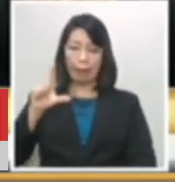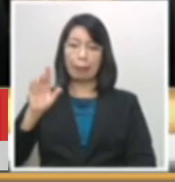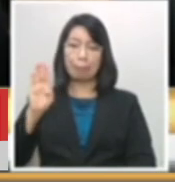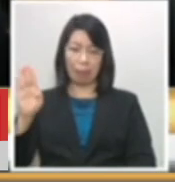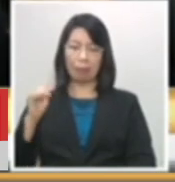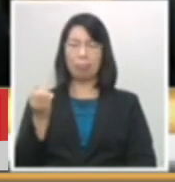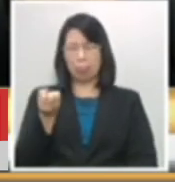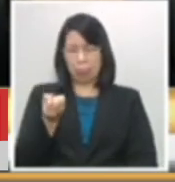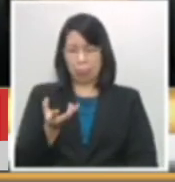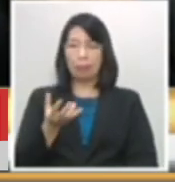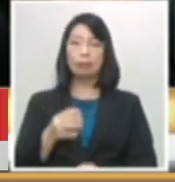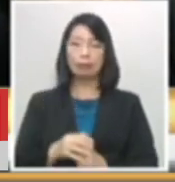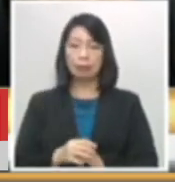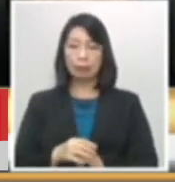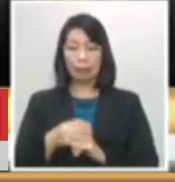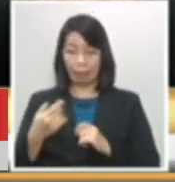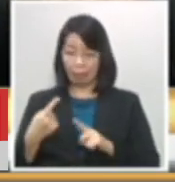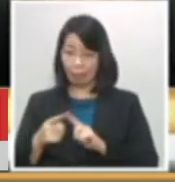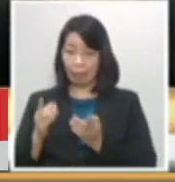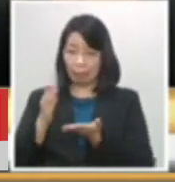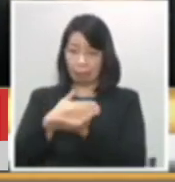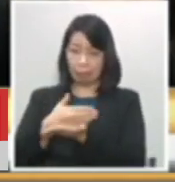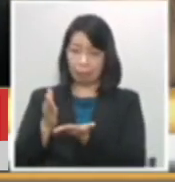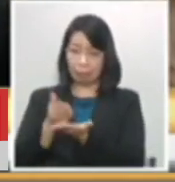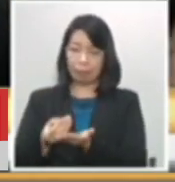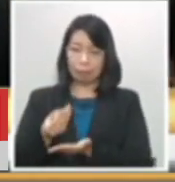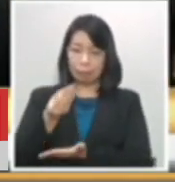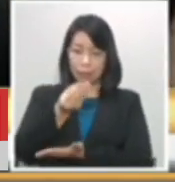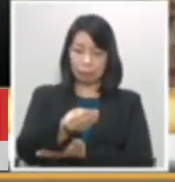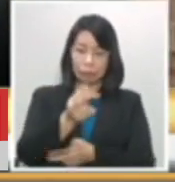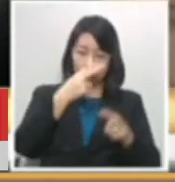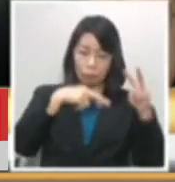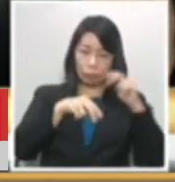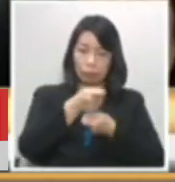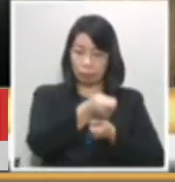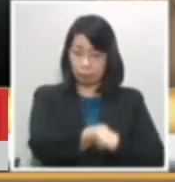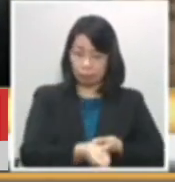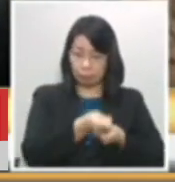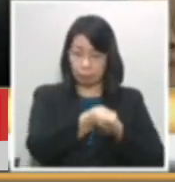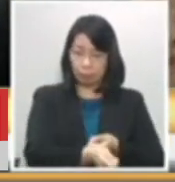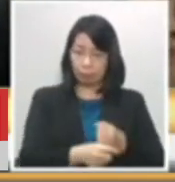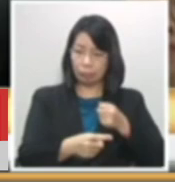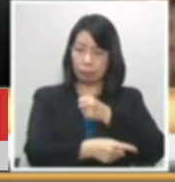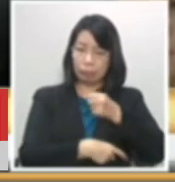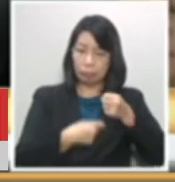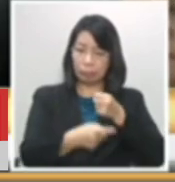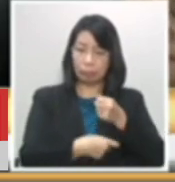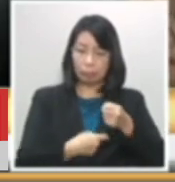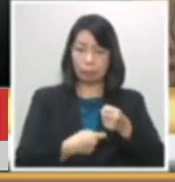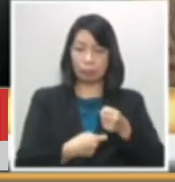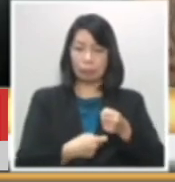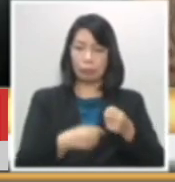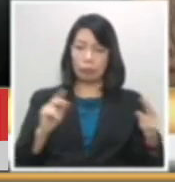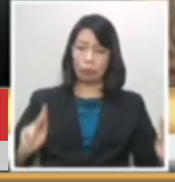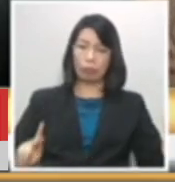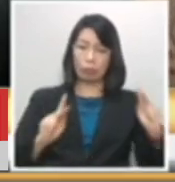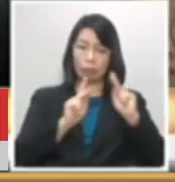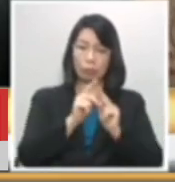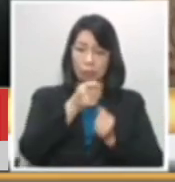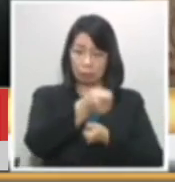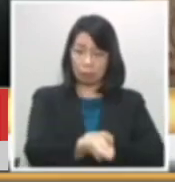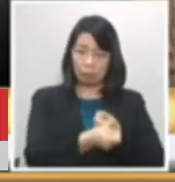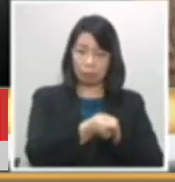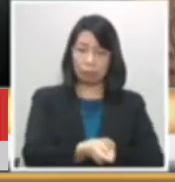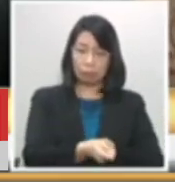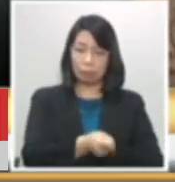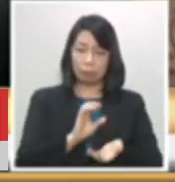มีการจัดงบประมาณในการดูแลพี่น้องเกษตรกรชาวไร่ชาวนาชาวสวนผ่านกระทรวงเกษตรและสหกรณ์